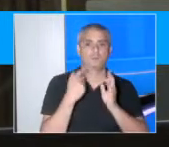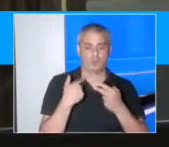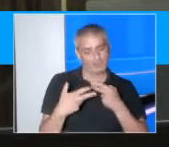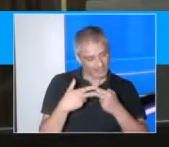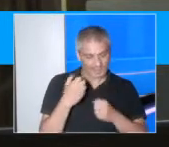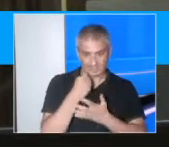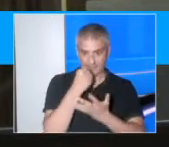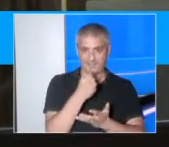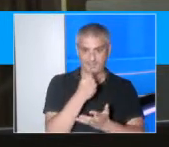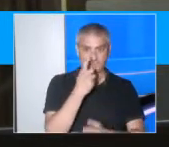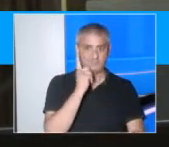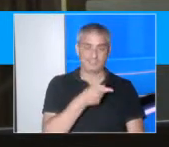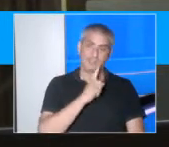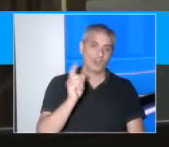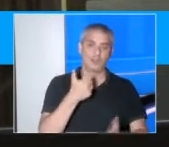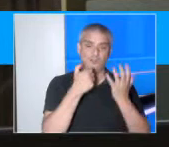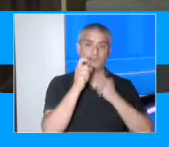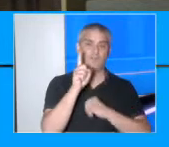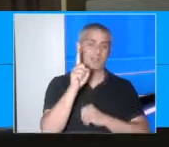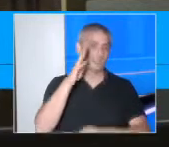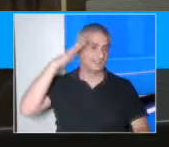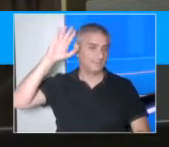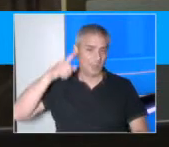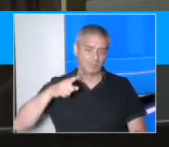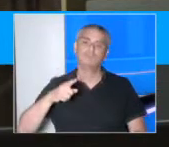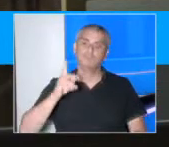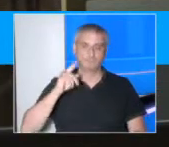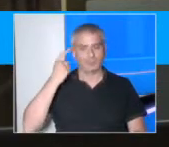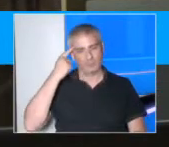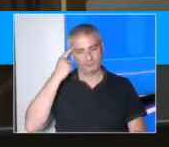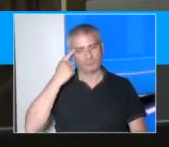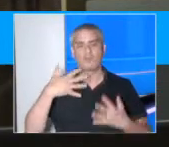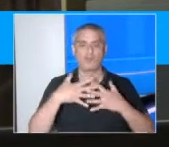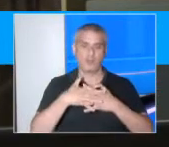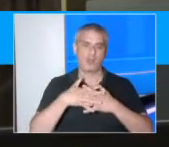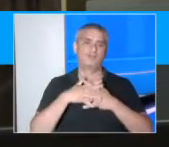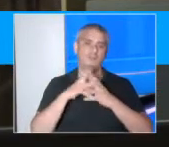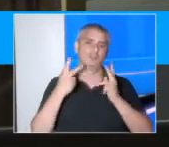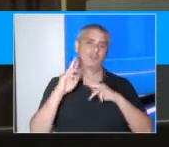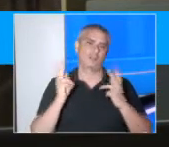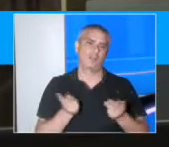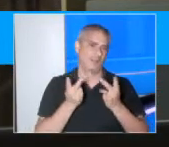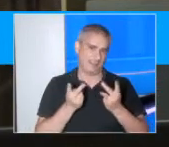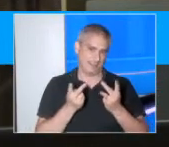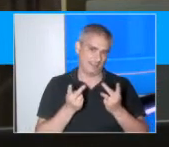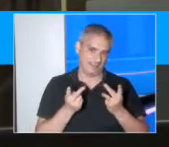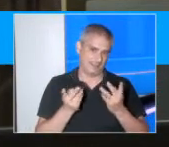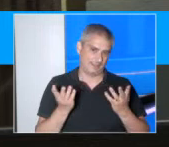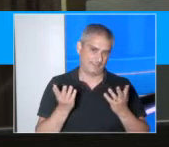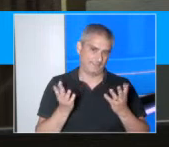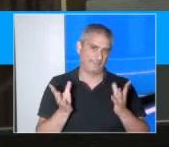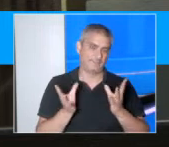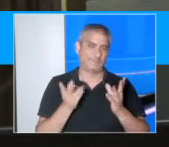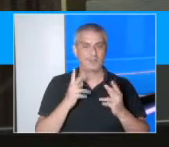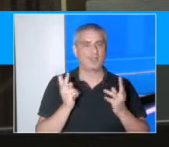לקראת התקציב, שם צריך את כל 61 האצבעות, אפשר להעריך שיהיה לקואליציה יותר קל